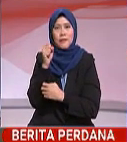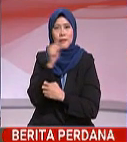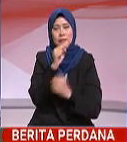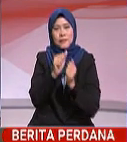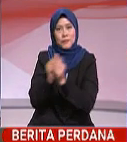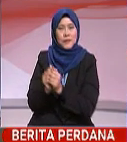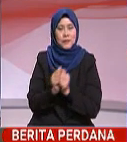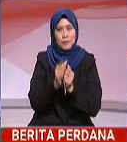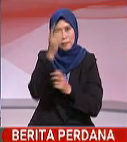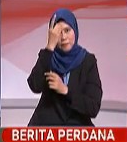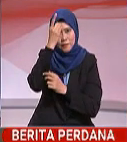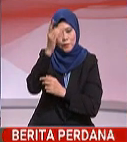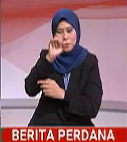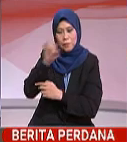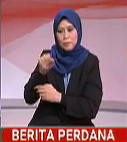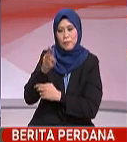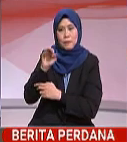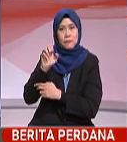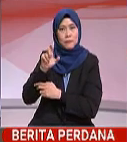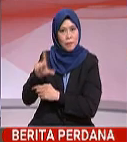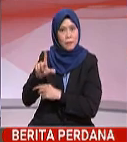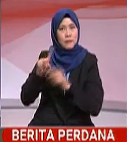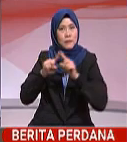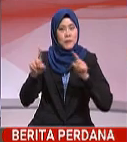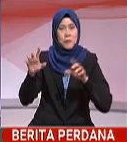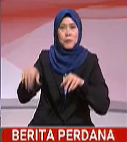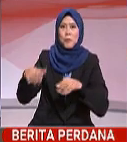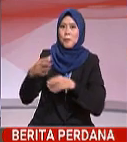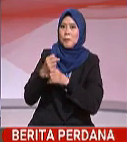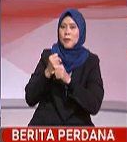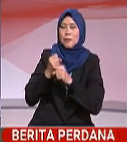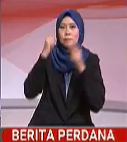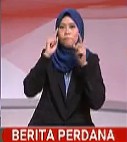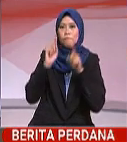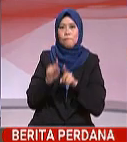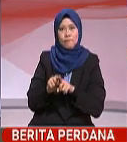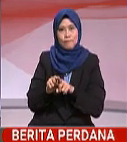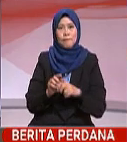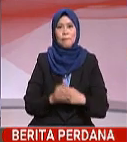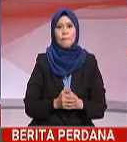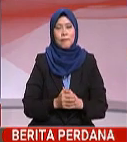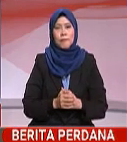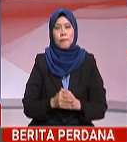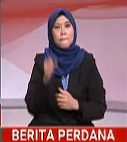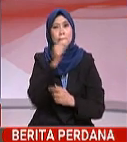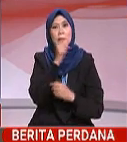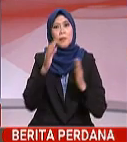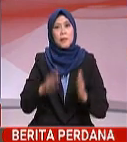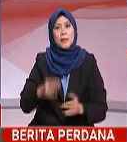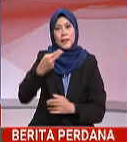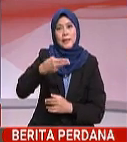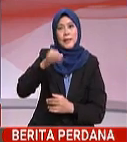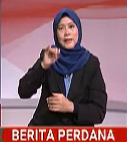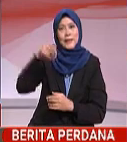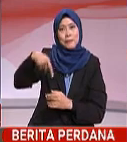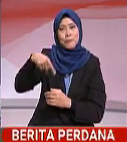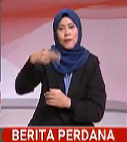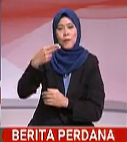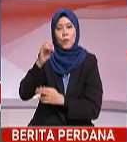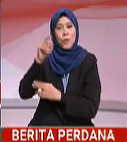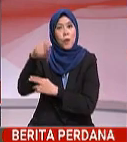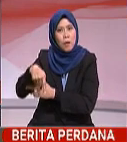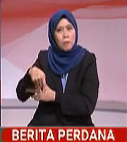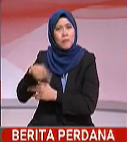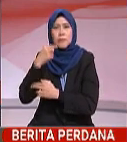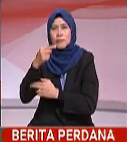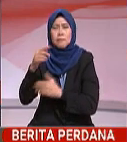bersama-sama Datuk Jamal Abdillah walaupun belum mendapat sebarang persetujuan. Justru penyanyi hip-hop itu tidak kisah